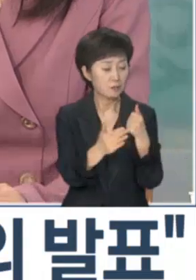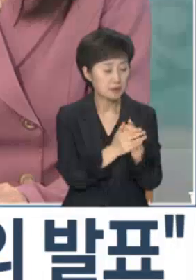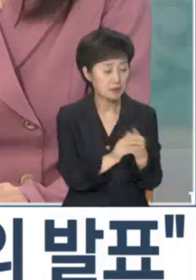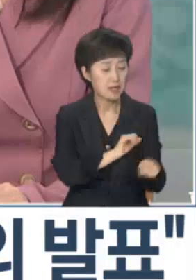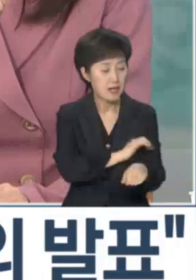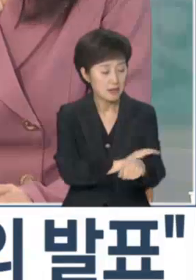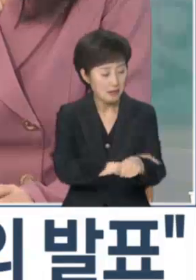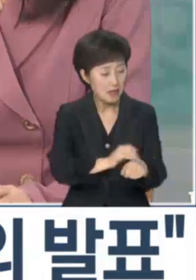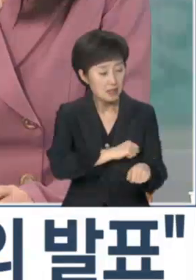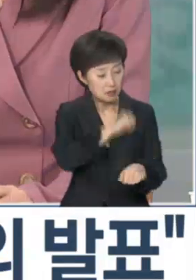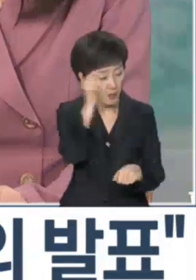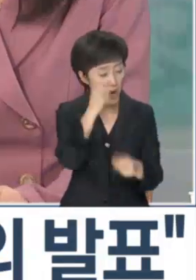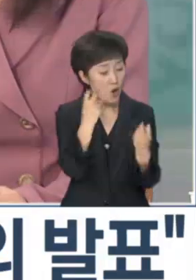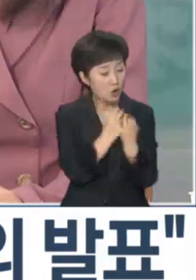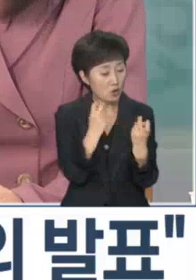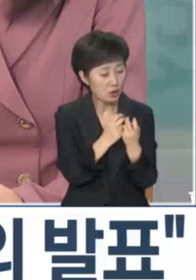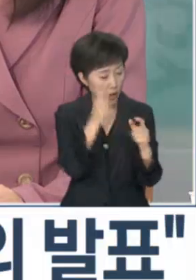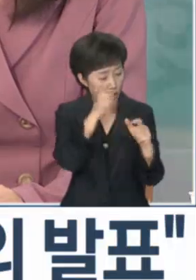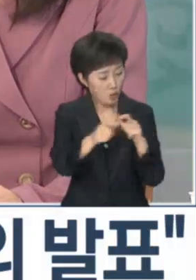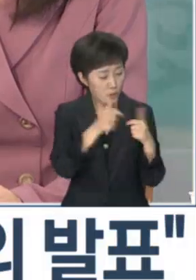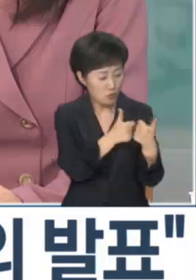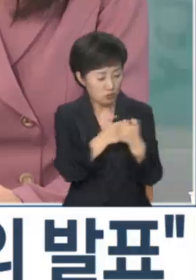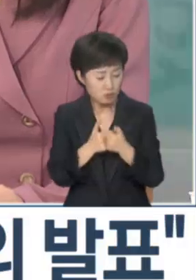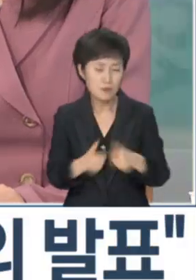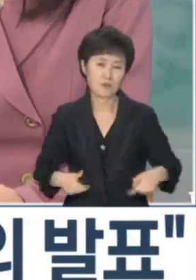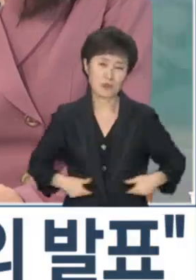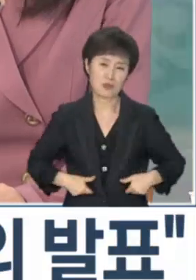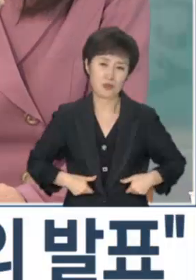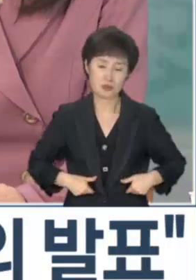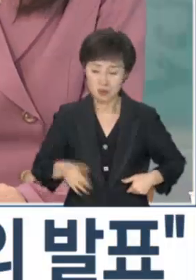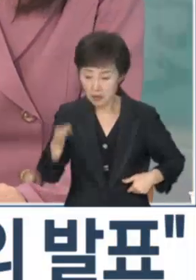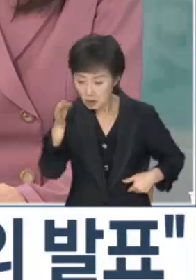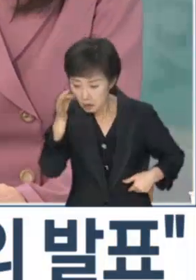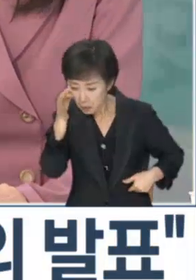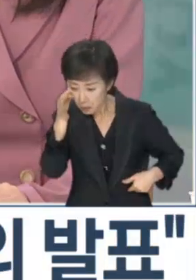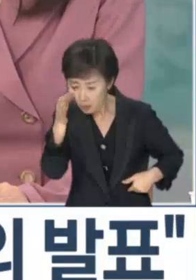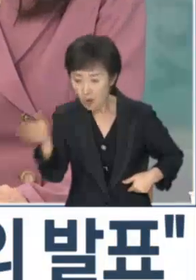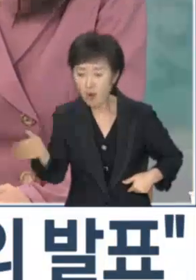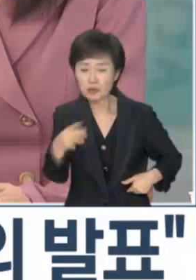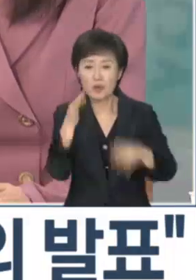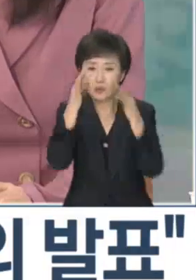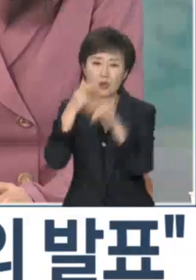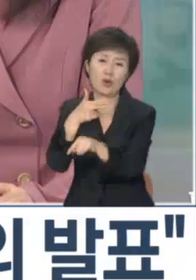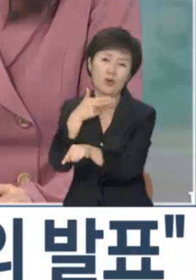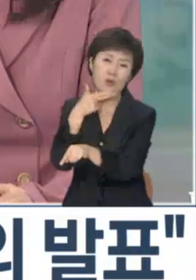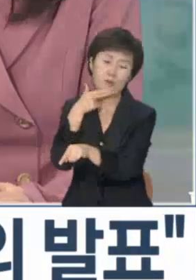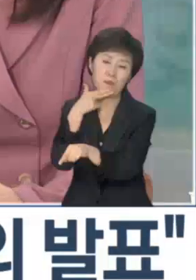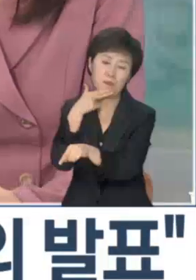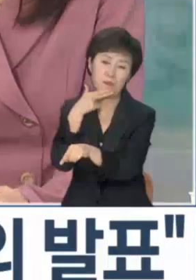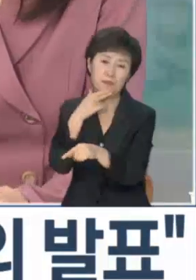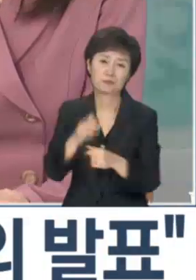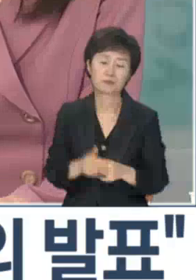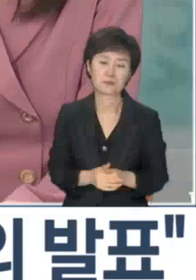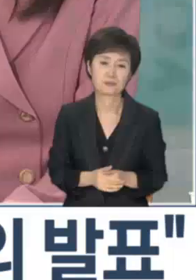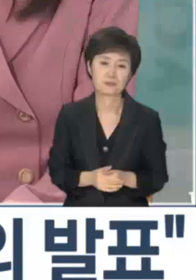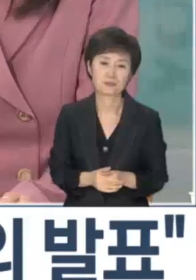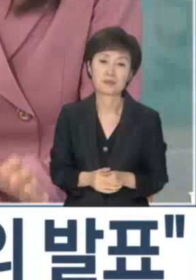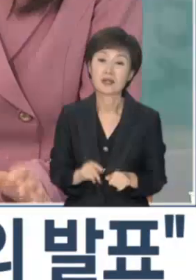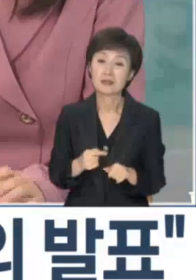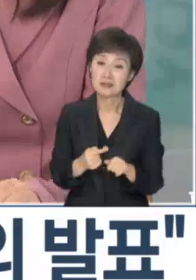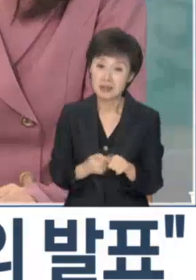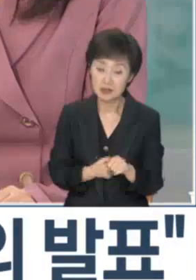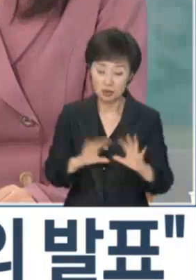협치를 할지에 대한 부분들을 좀 고민했어야 됐을 텐데요. 그런 부분에 대해서는 노력이 미흡했던 것이 아닌가라는 생각이 들고 그러다